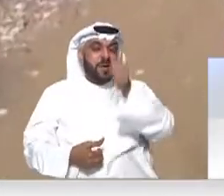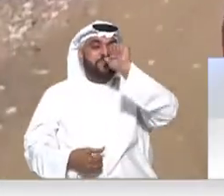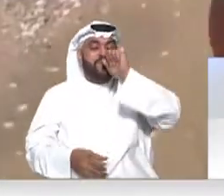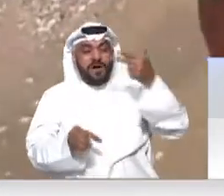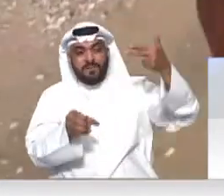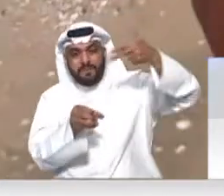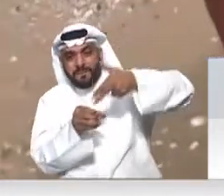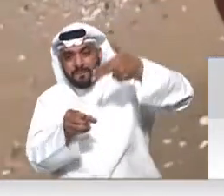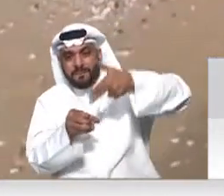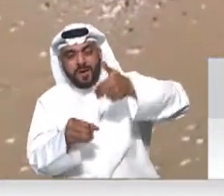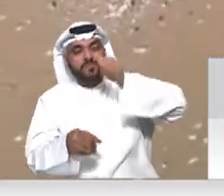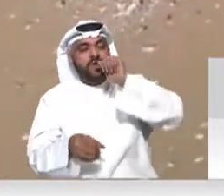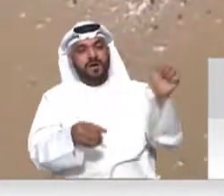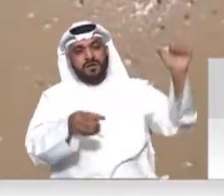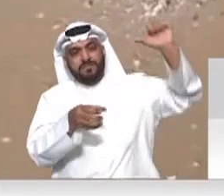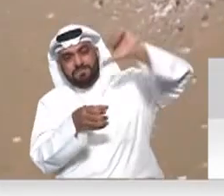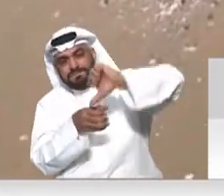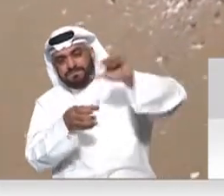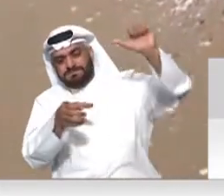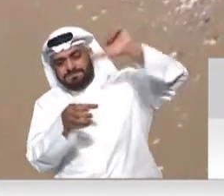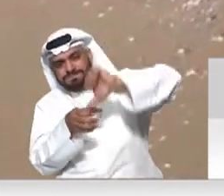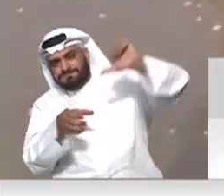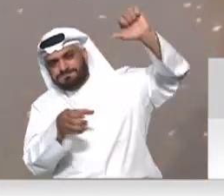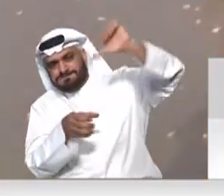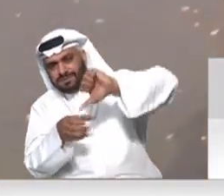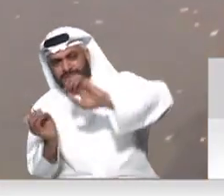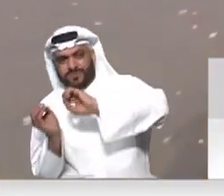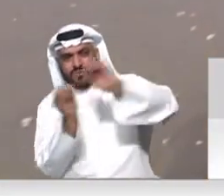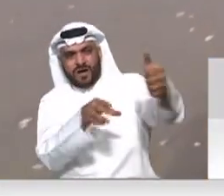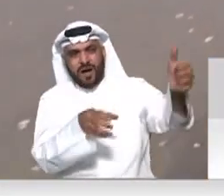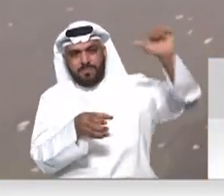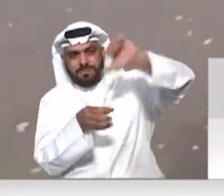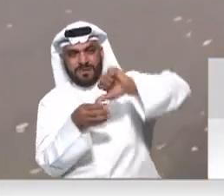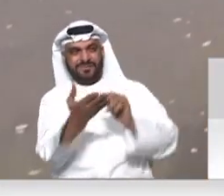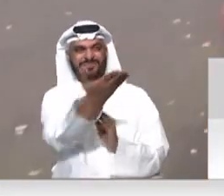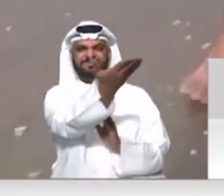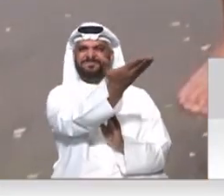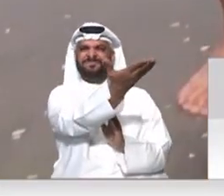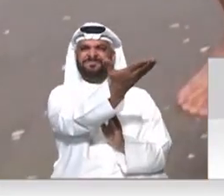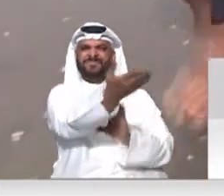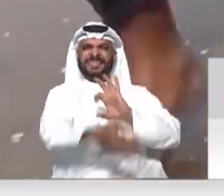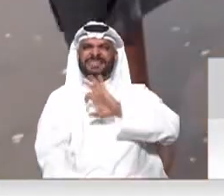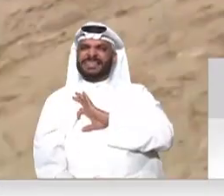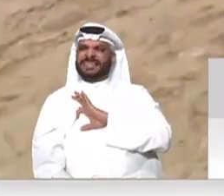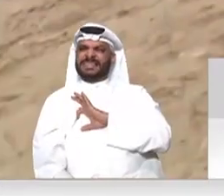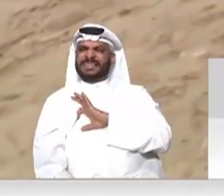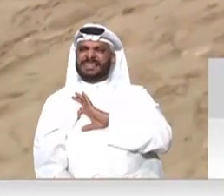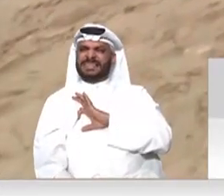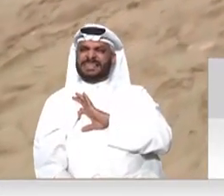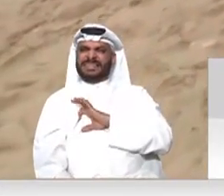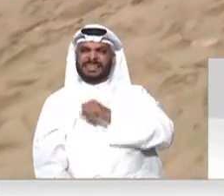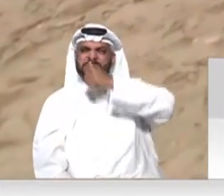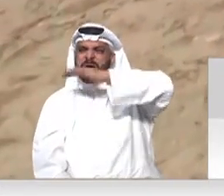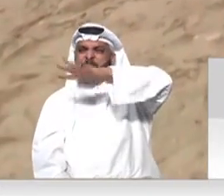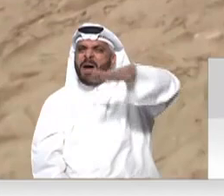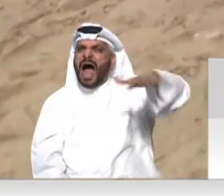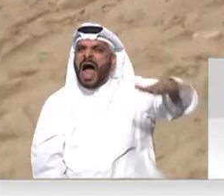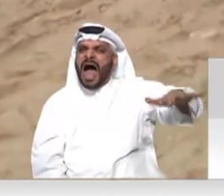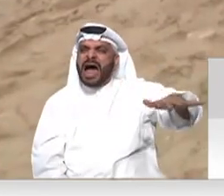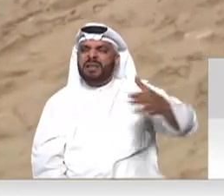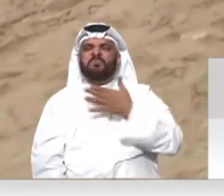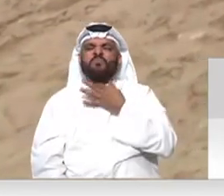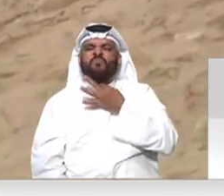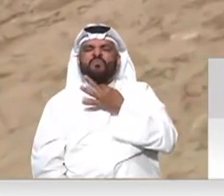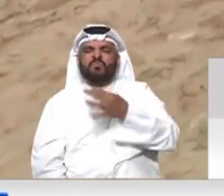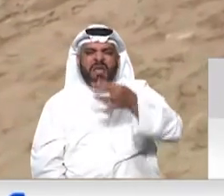ميه هنا في منطقه خانيونس الساحليه جنوبيه غزه تضطر الاسر الفلسطينيه لاستخدام مياه البحر